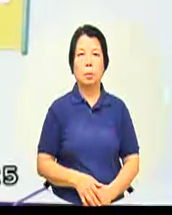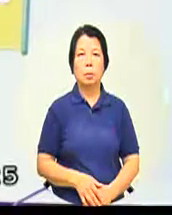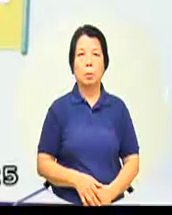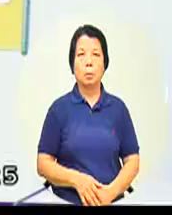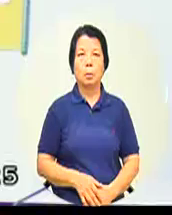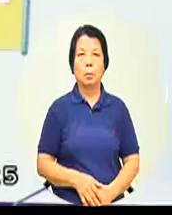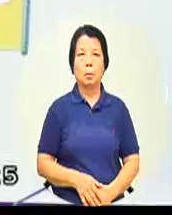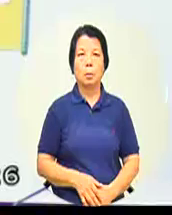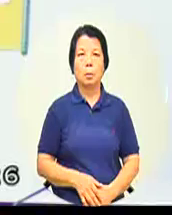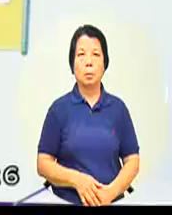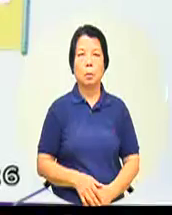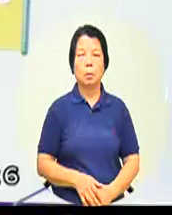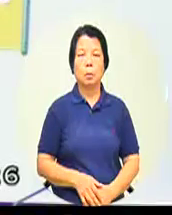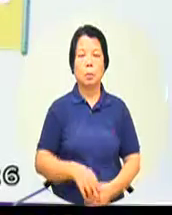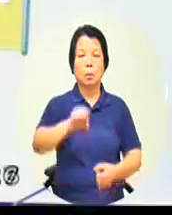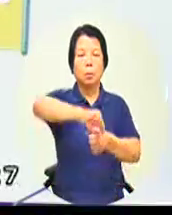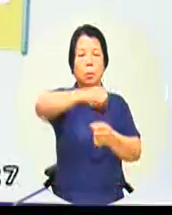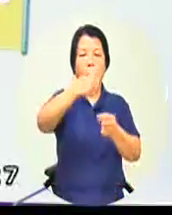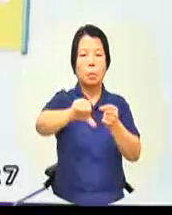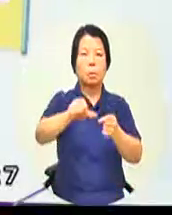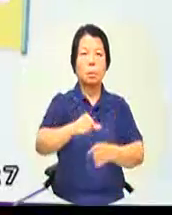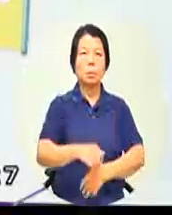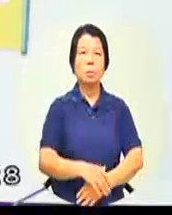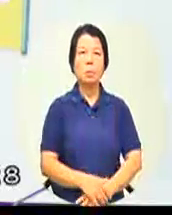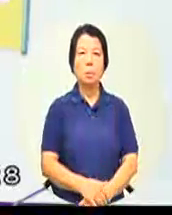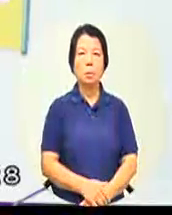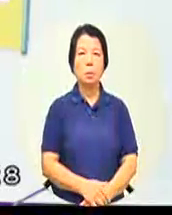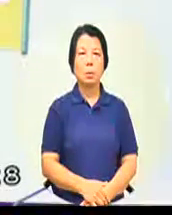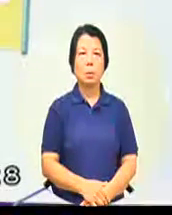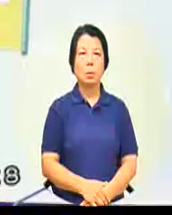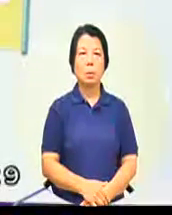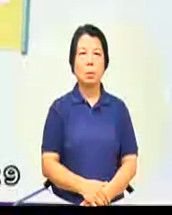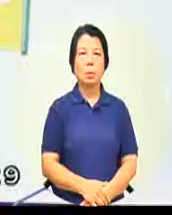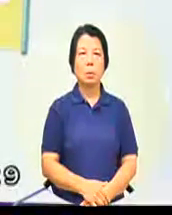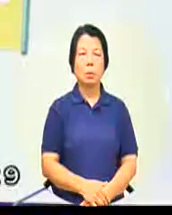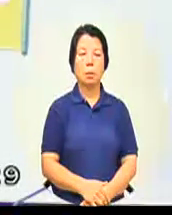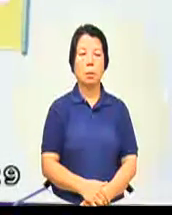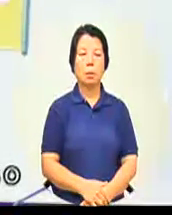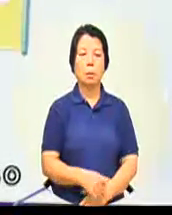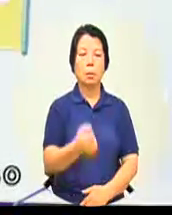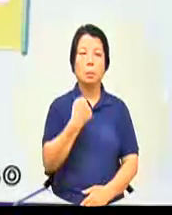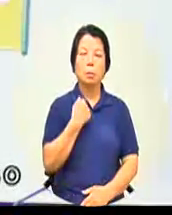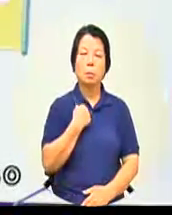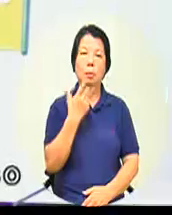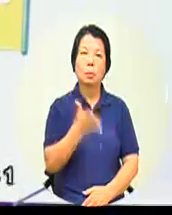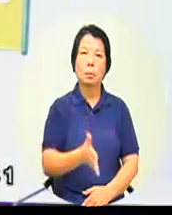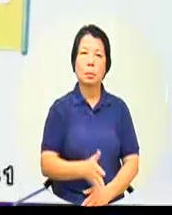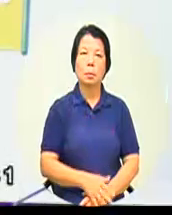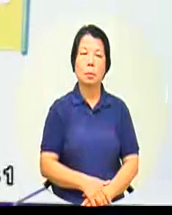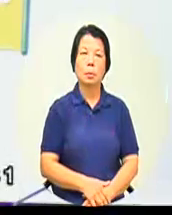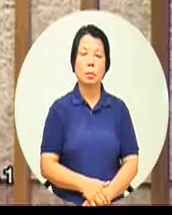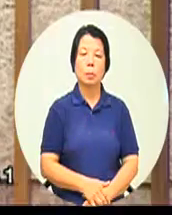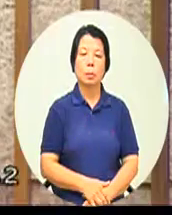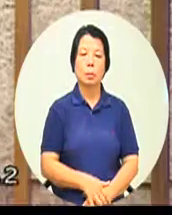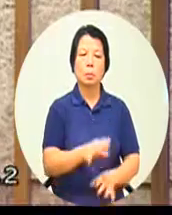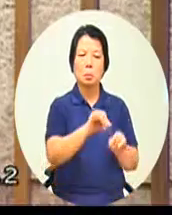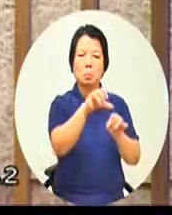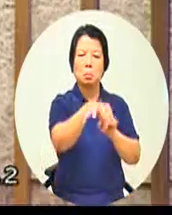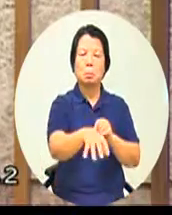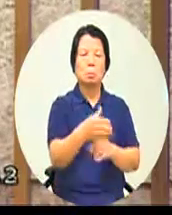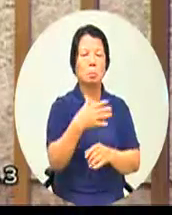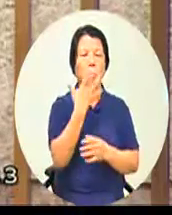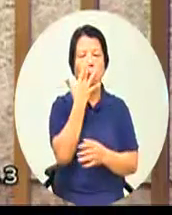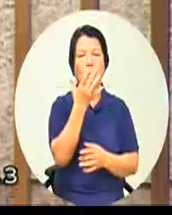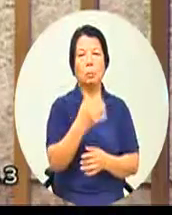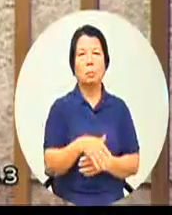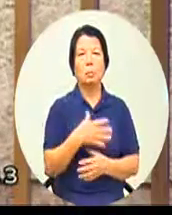来，好，来林永忠林议员五分钟。 你刚才哪里的？ 哦，这个地点我不晓得，但是我